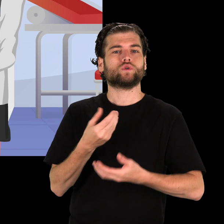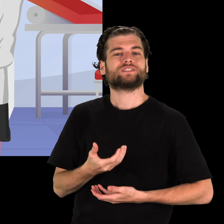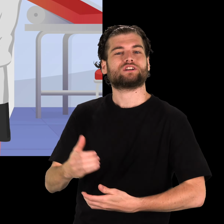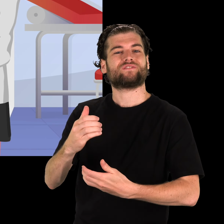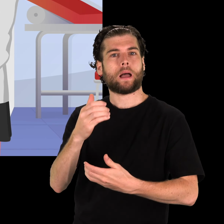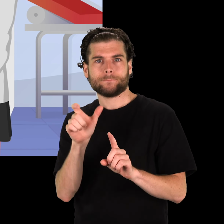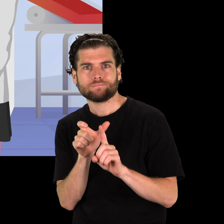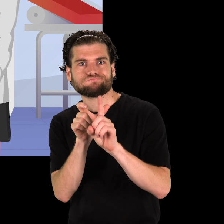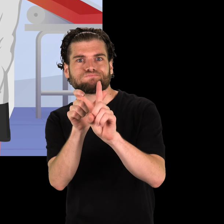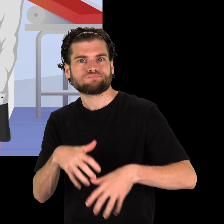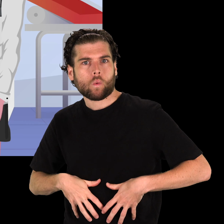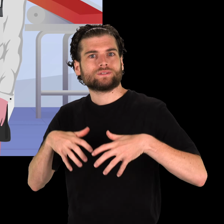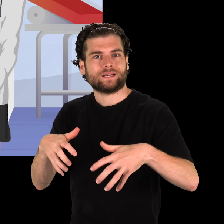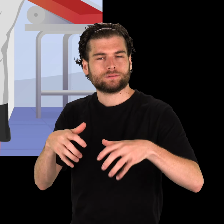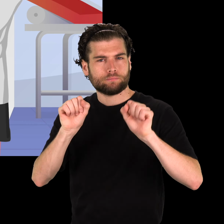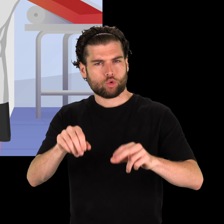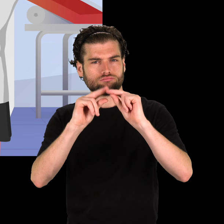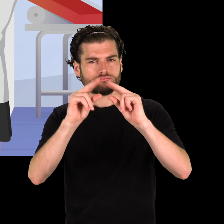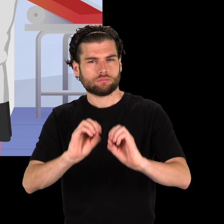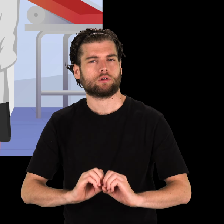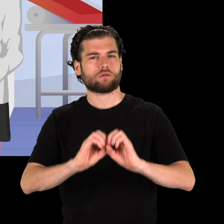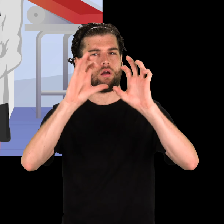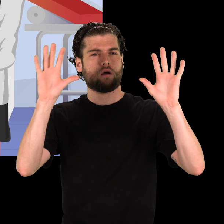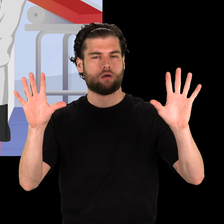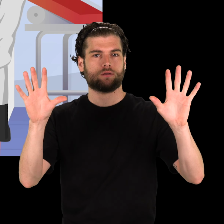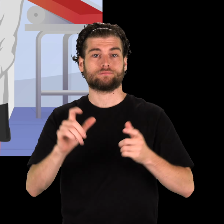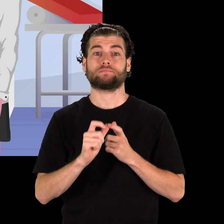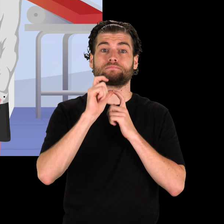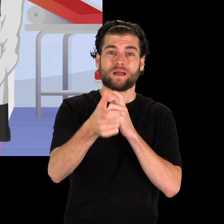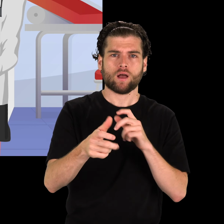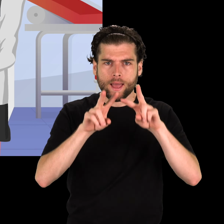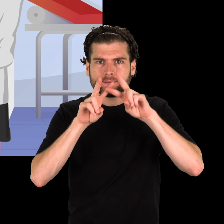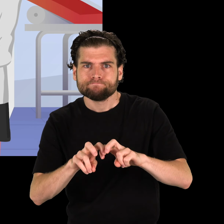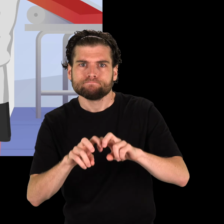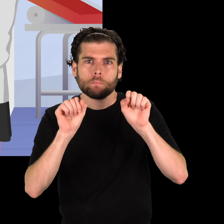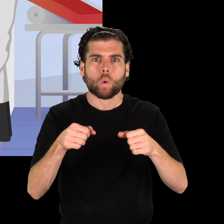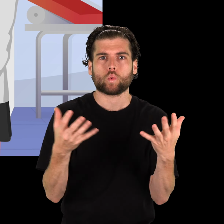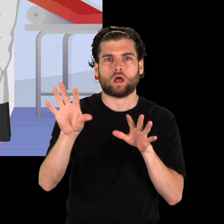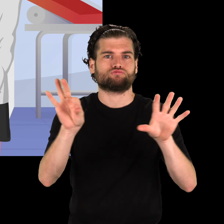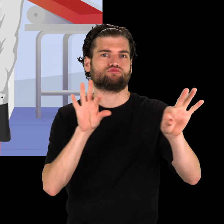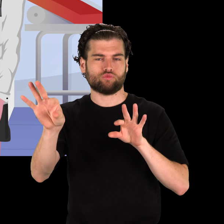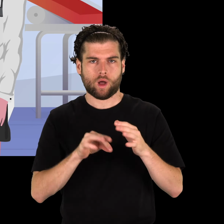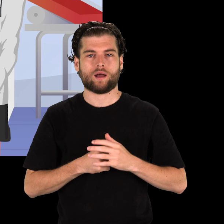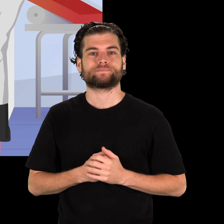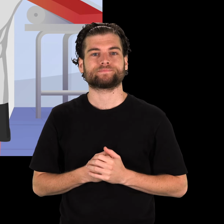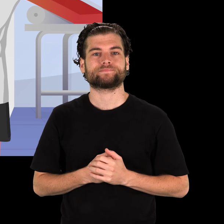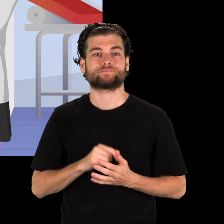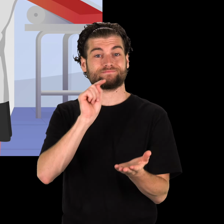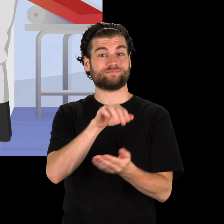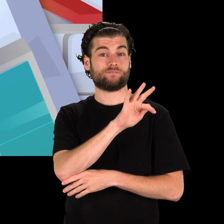le médecin ou la sage-femme qui suit votre grossesse vous permettra d'avoir des explications et choisir parmi la suite des examens